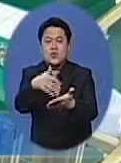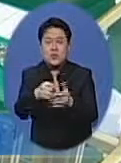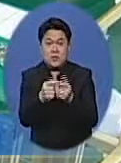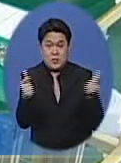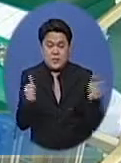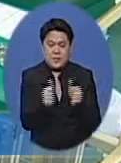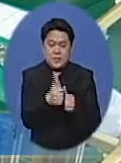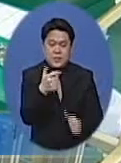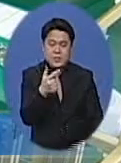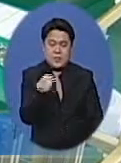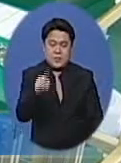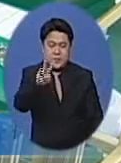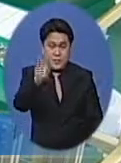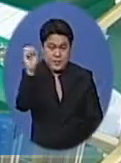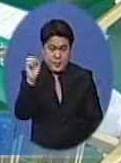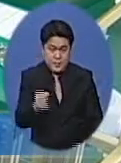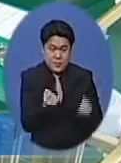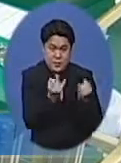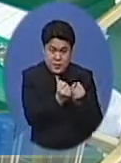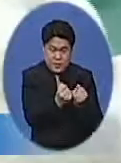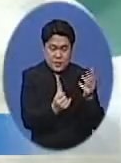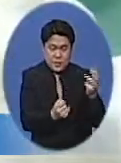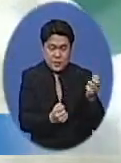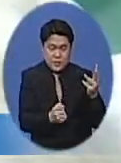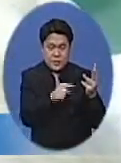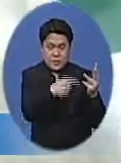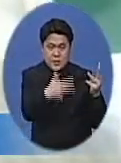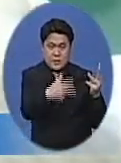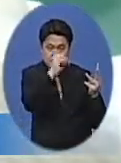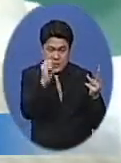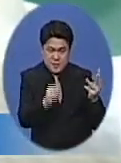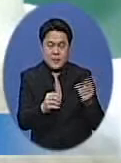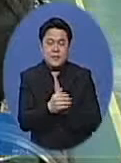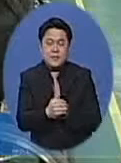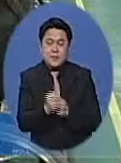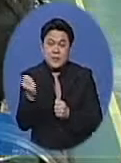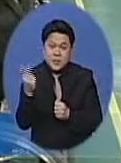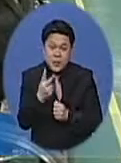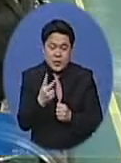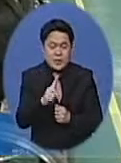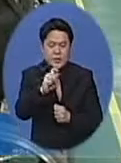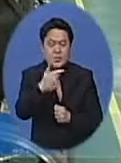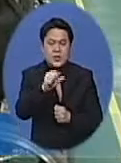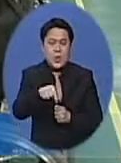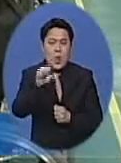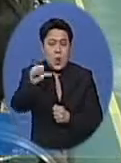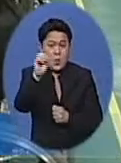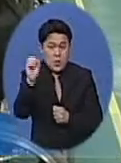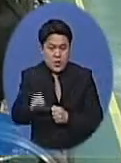남성이 66.3%, 여성이 33.7%를 차지했으며 각각